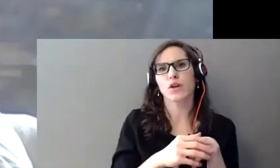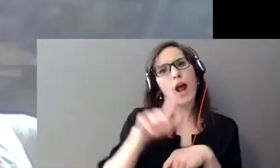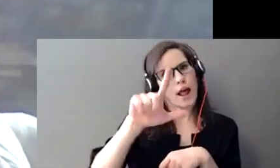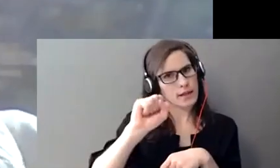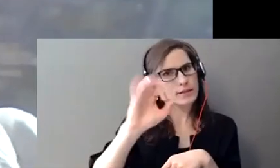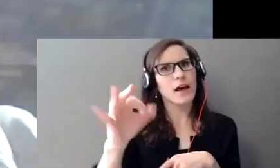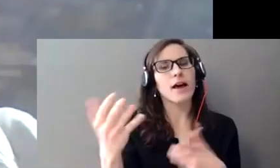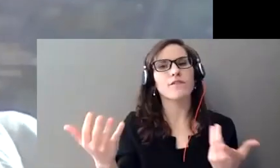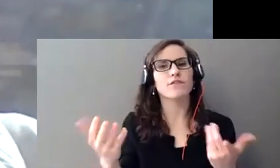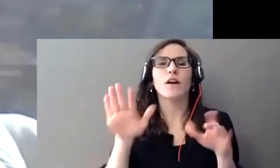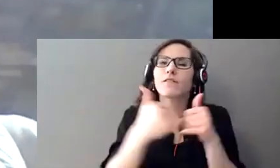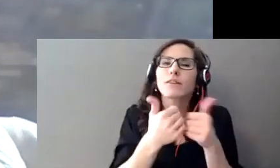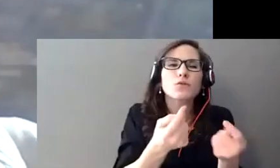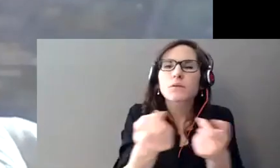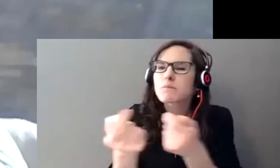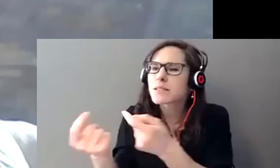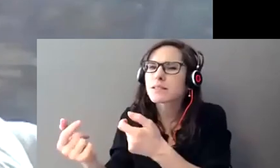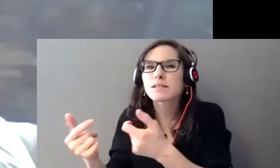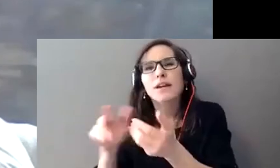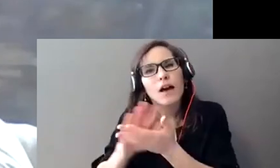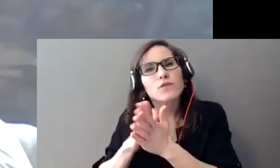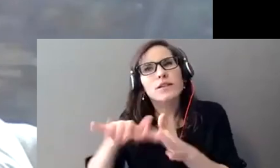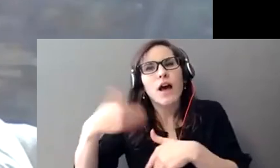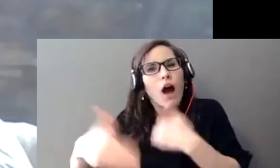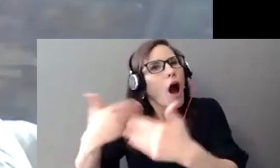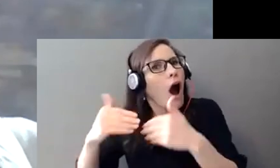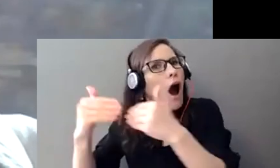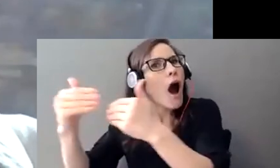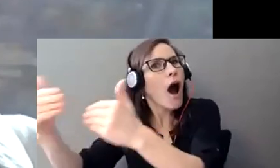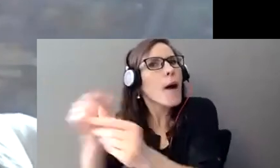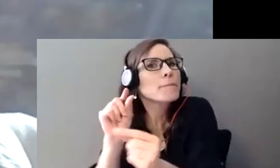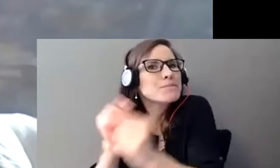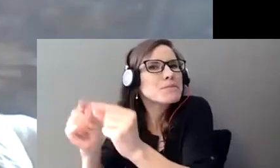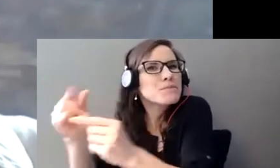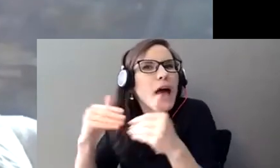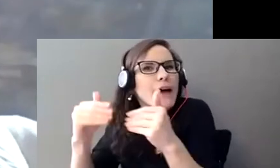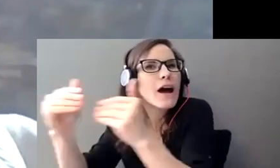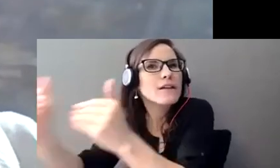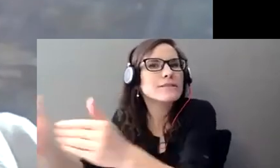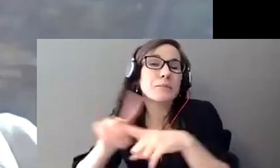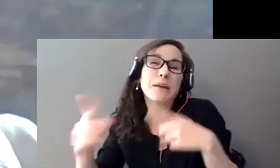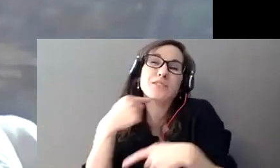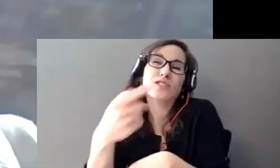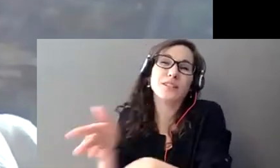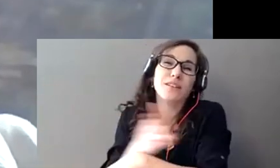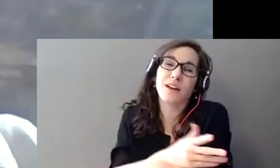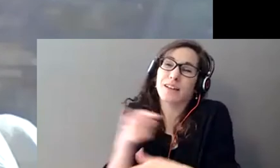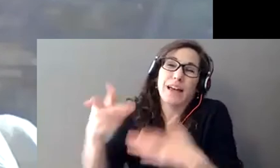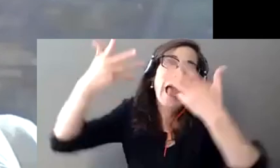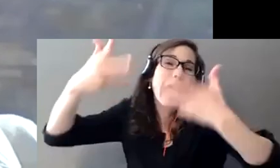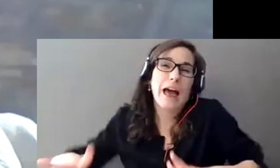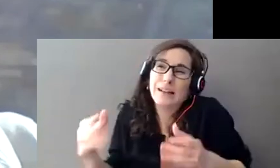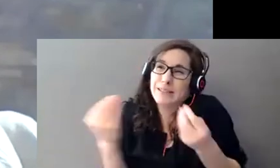qui font qu'on y arrive petit à petit mais il y a comme je disais en préalable il y a c'est colossal ce qu'il nous reste à faire